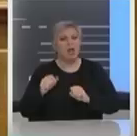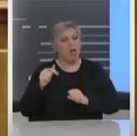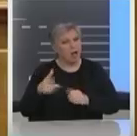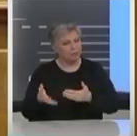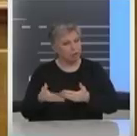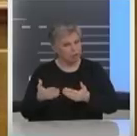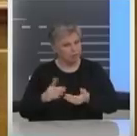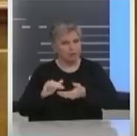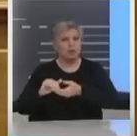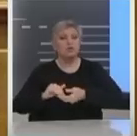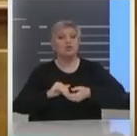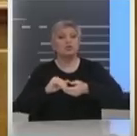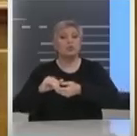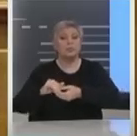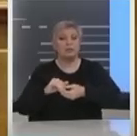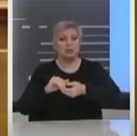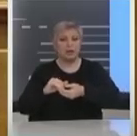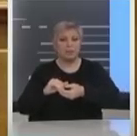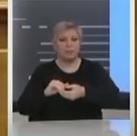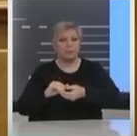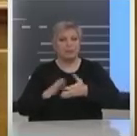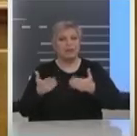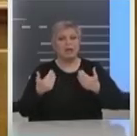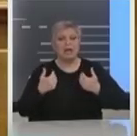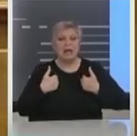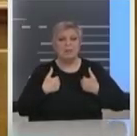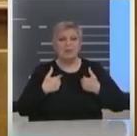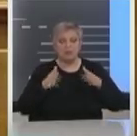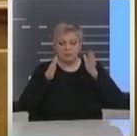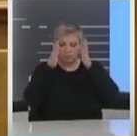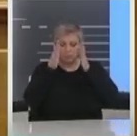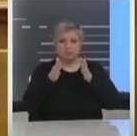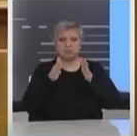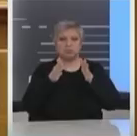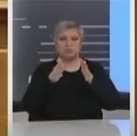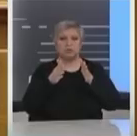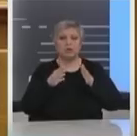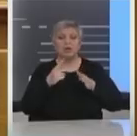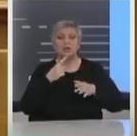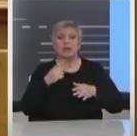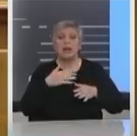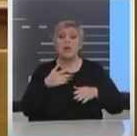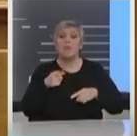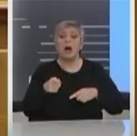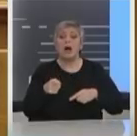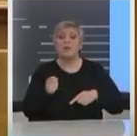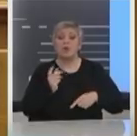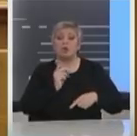σωματείων. Διότι βλέπετε, εμείς δεν αντιλαμβανόμαστε το σύγχρονο κόσμο μέσα από ιδεολογικές